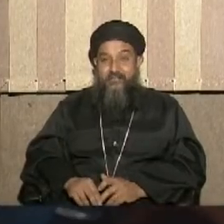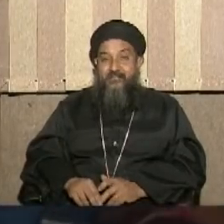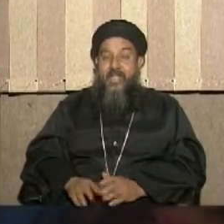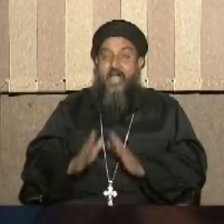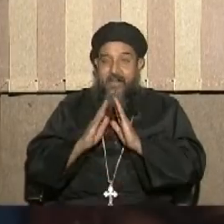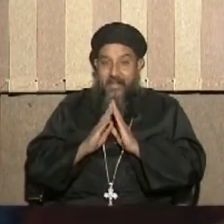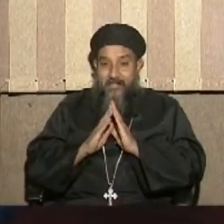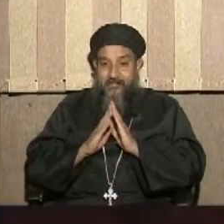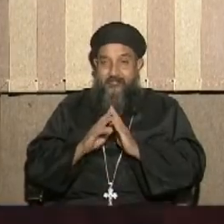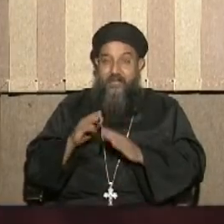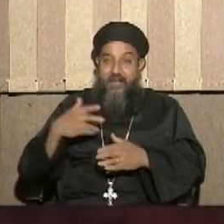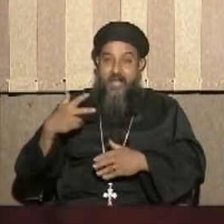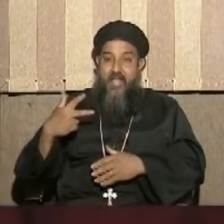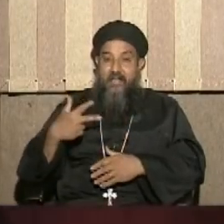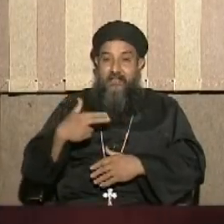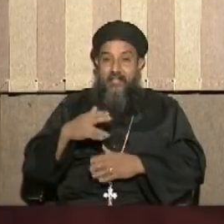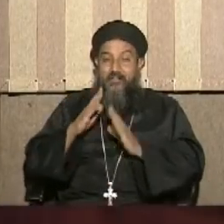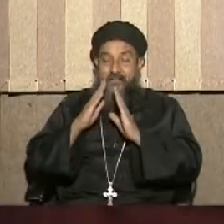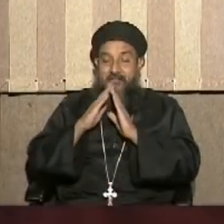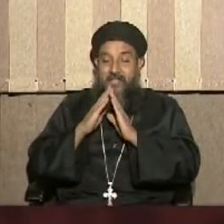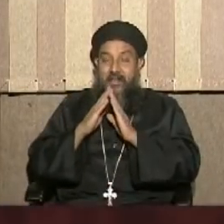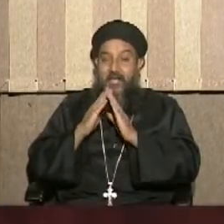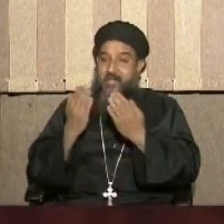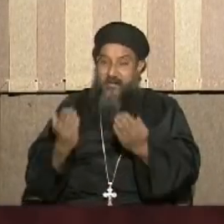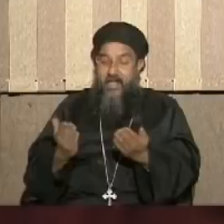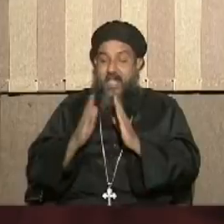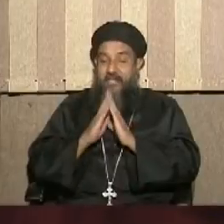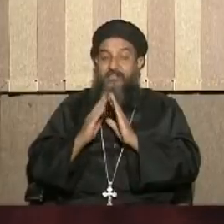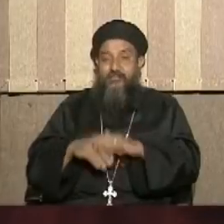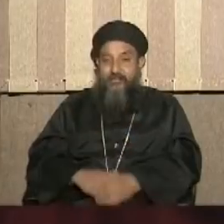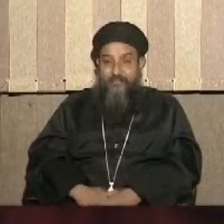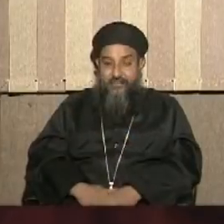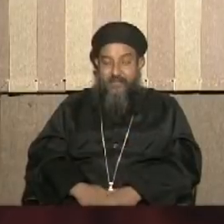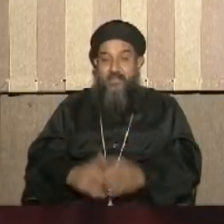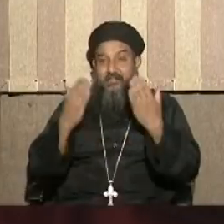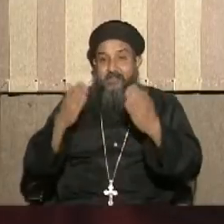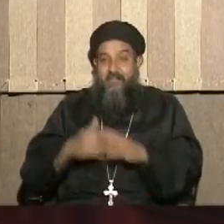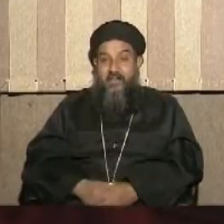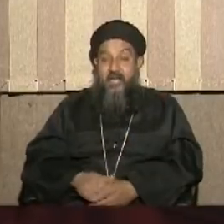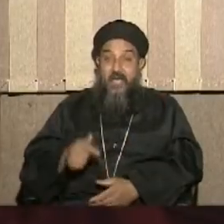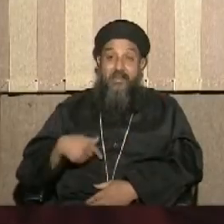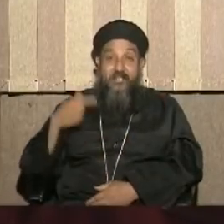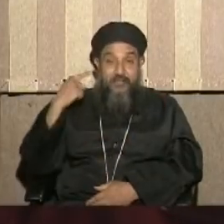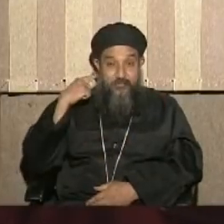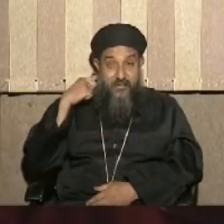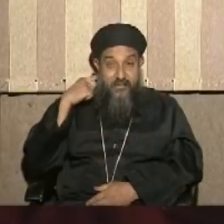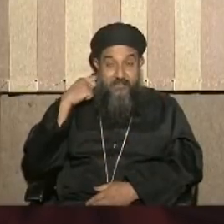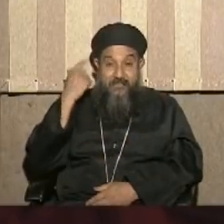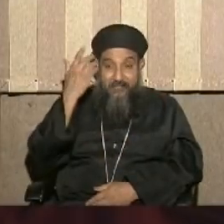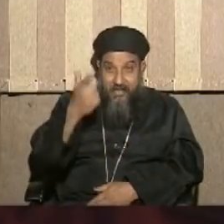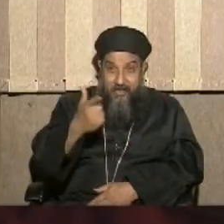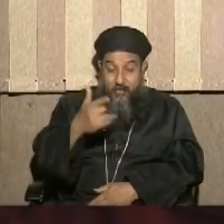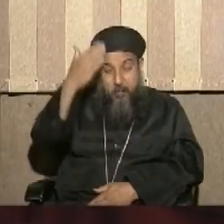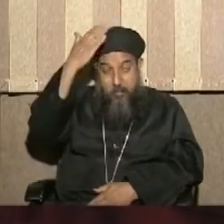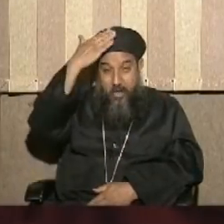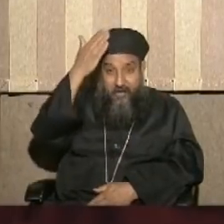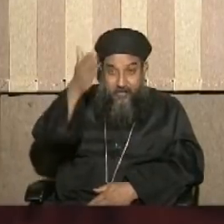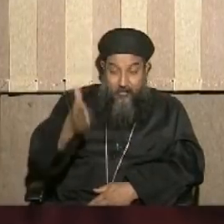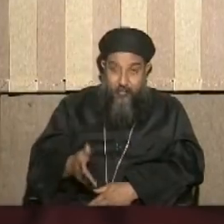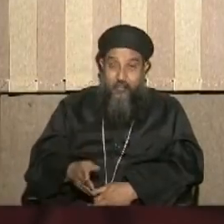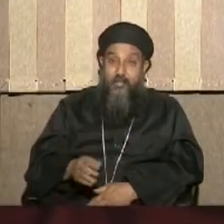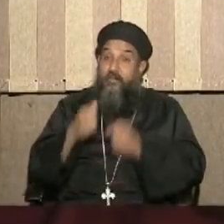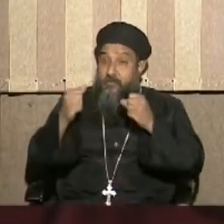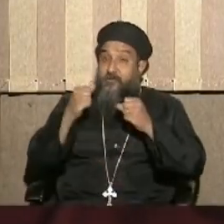أسف أدائي أكون قطعت عليكم خلوتكم أو صلواتكم، لكن على قد ما سمعت عنكم وعن